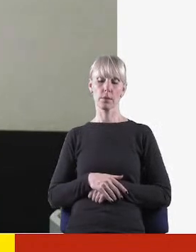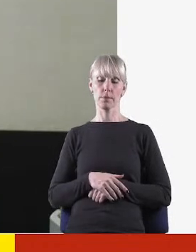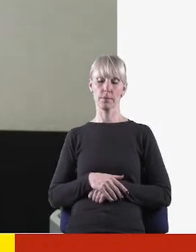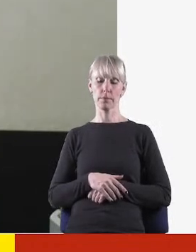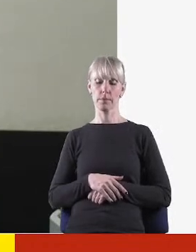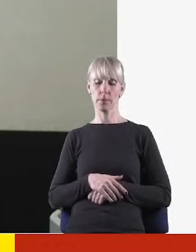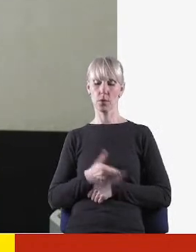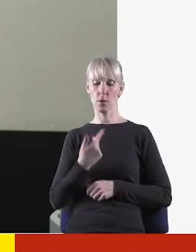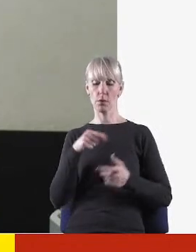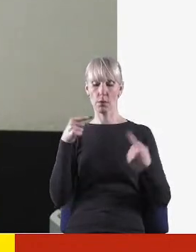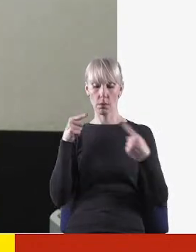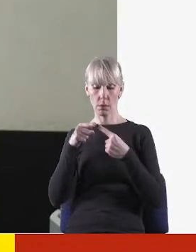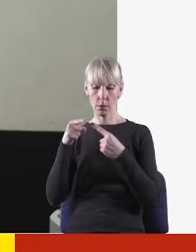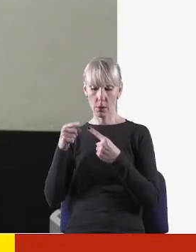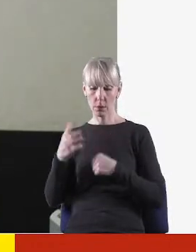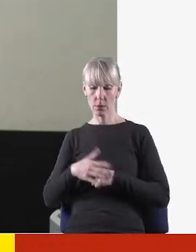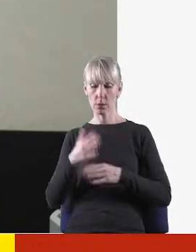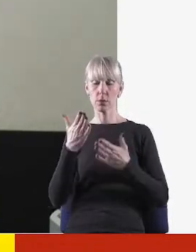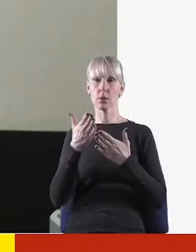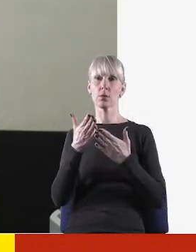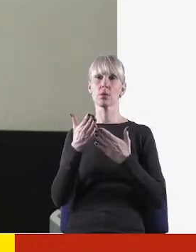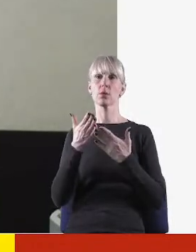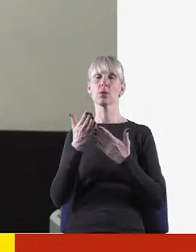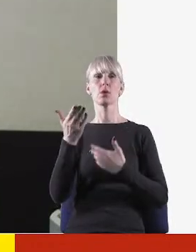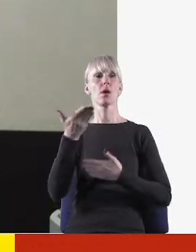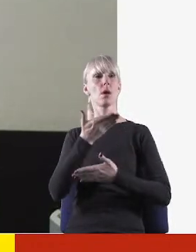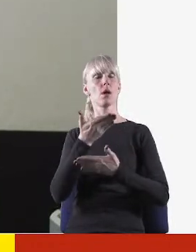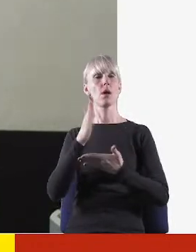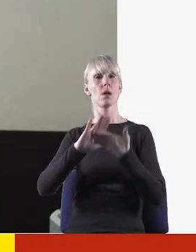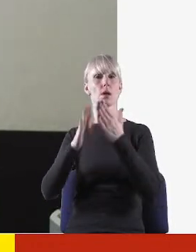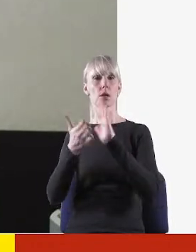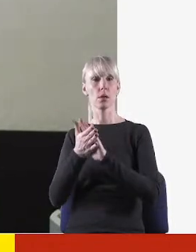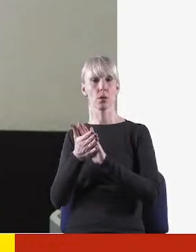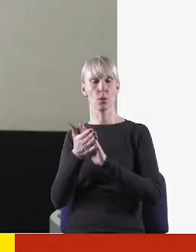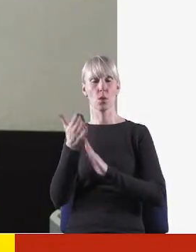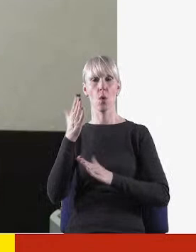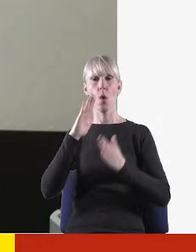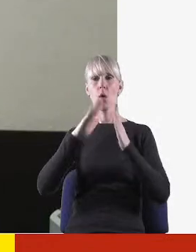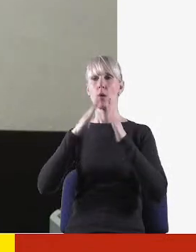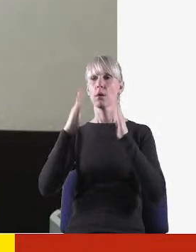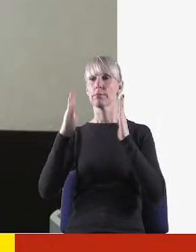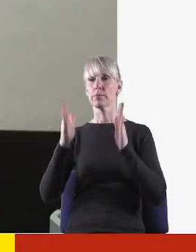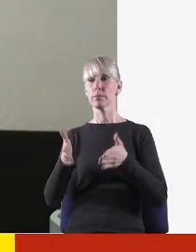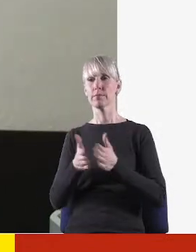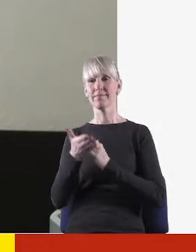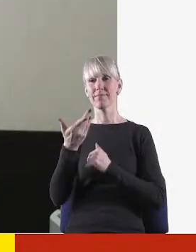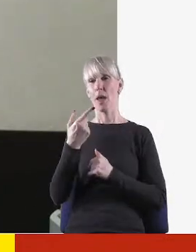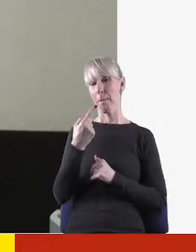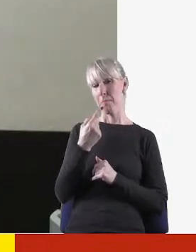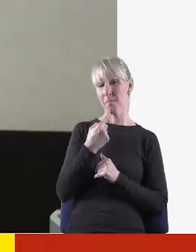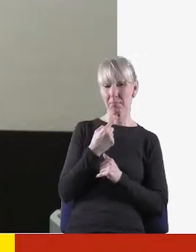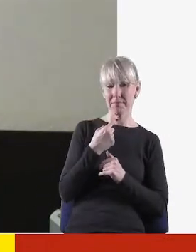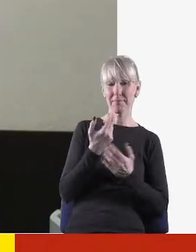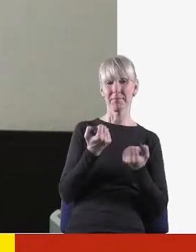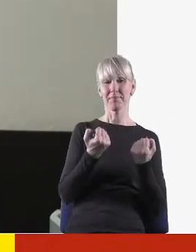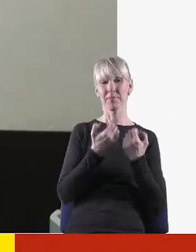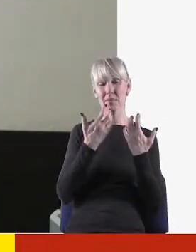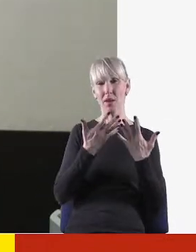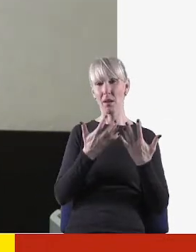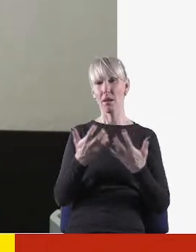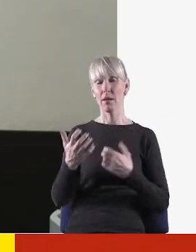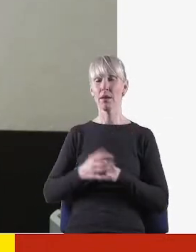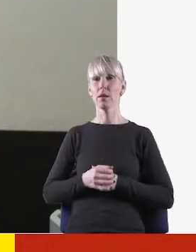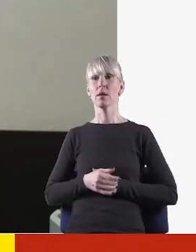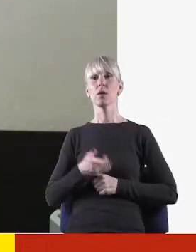nie dotyczy rynku nieruchomości mało atrakcyjnych. A musimy mieć świadomość, że w